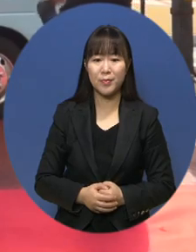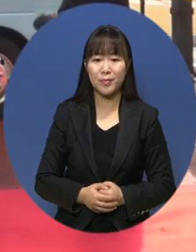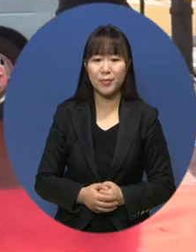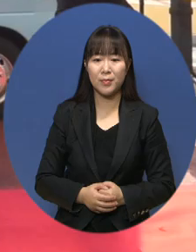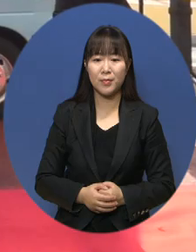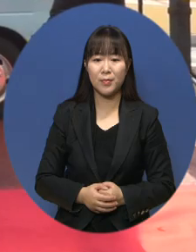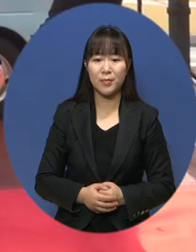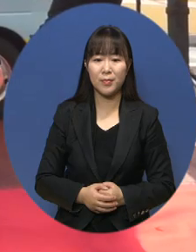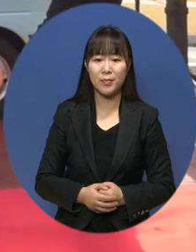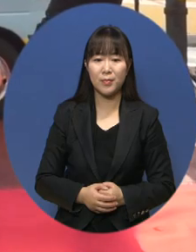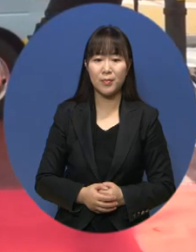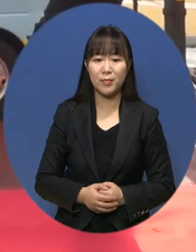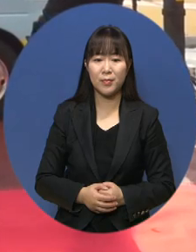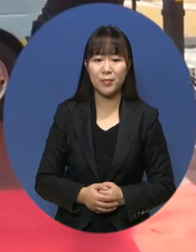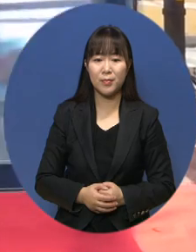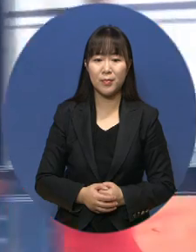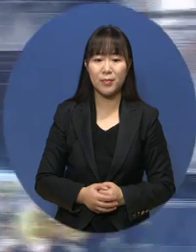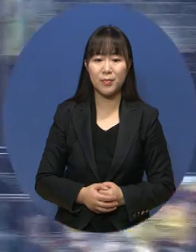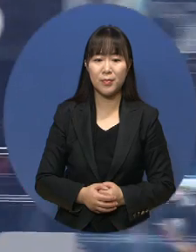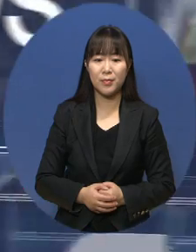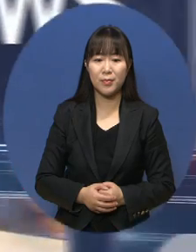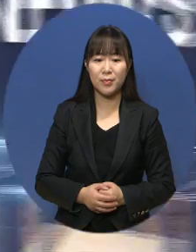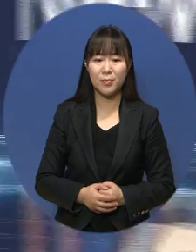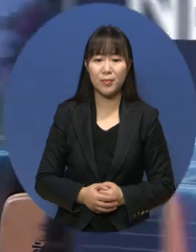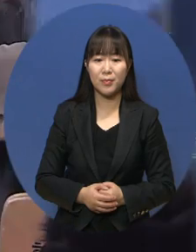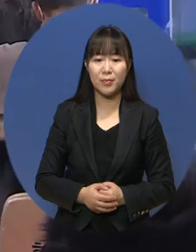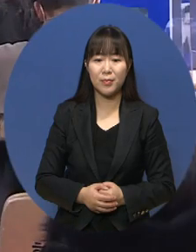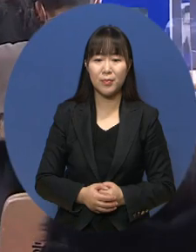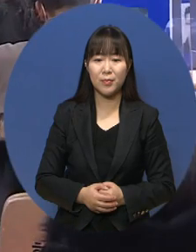뉴스 김유나입니다.